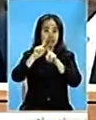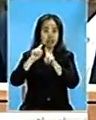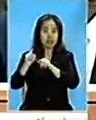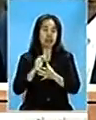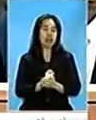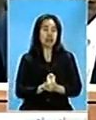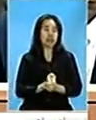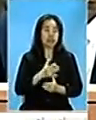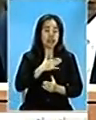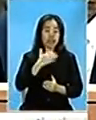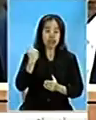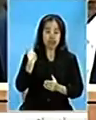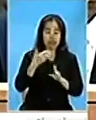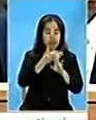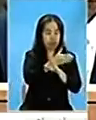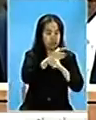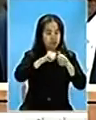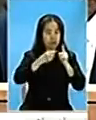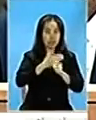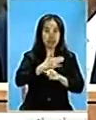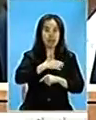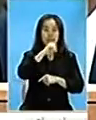พเมื่อกี้เพื่อนสมาชิกบอกว่า